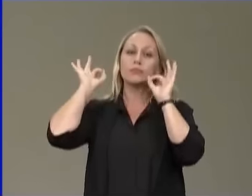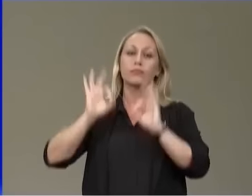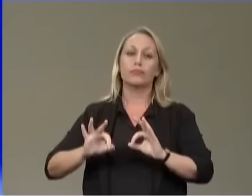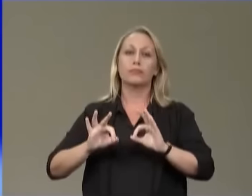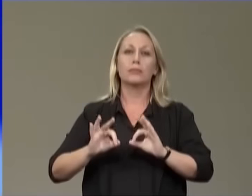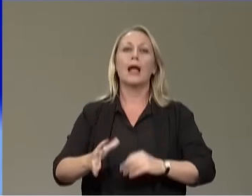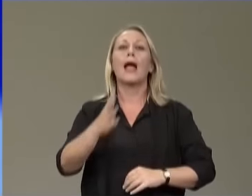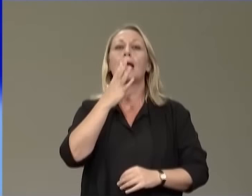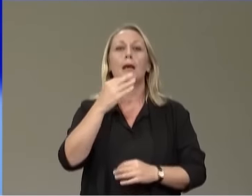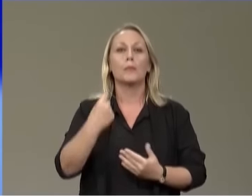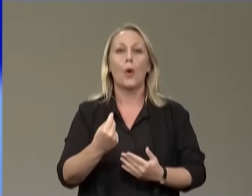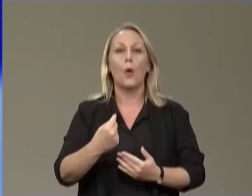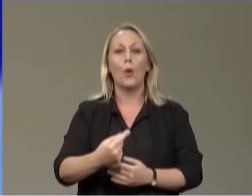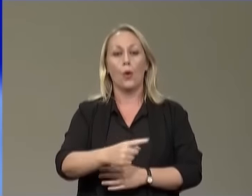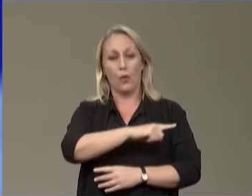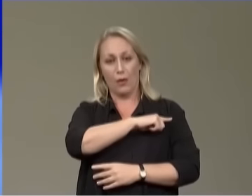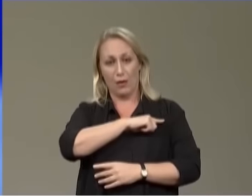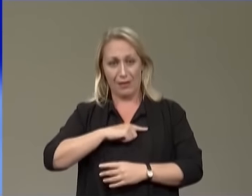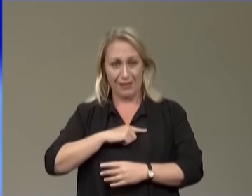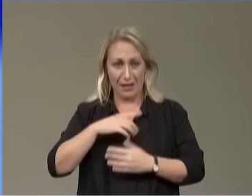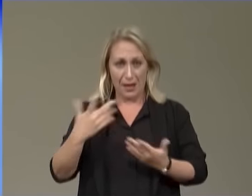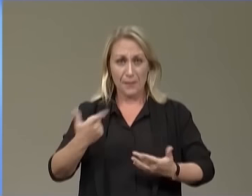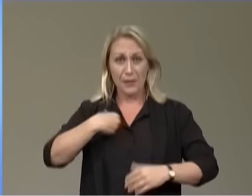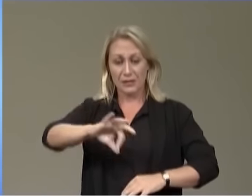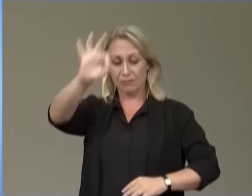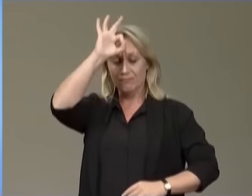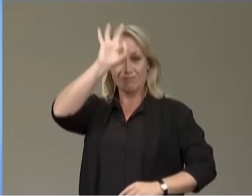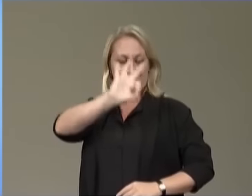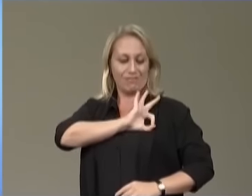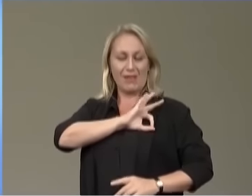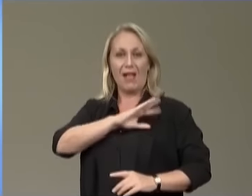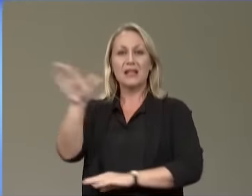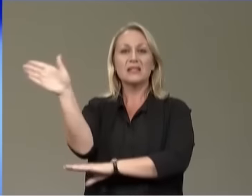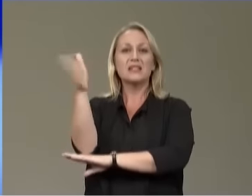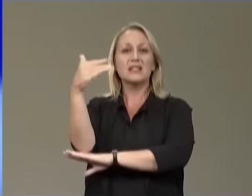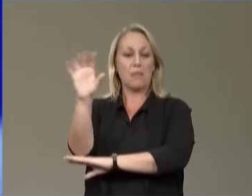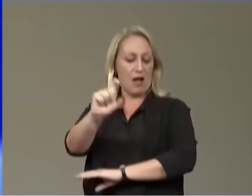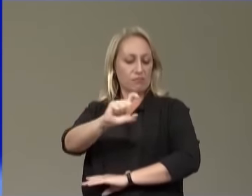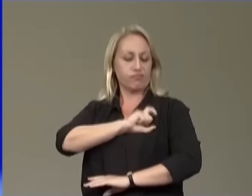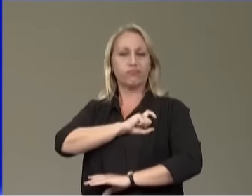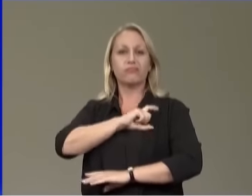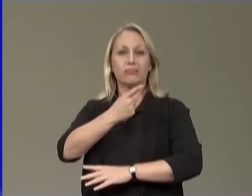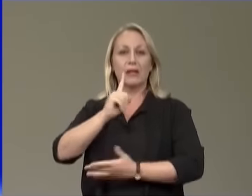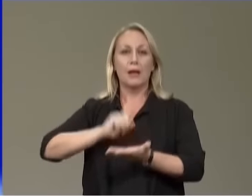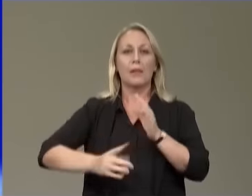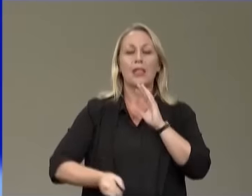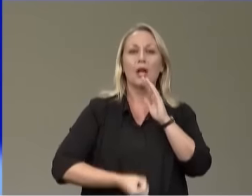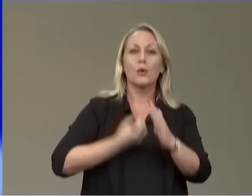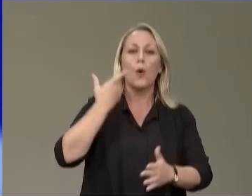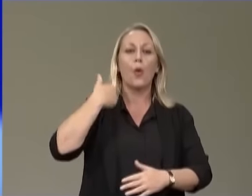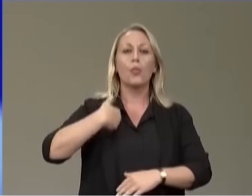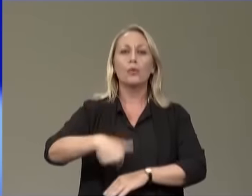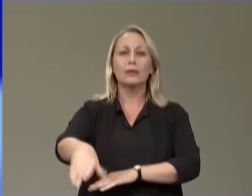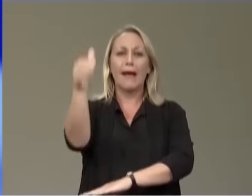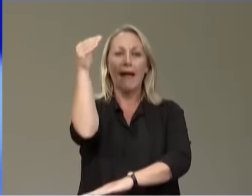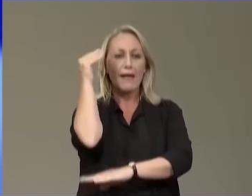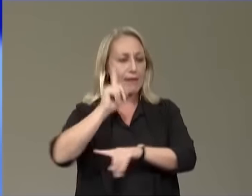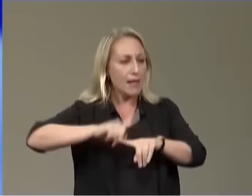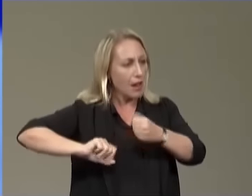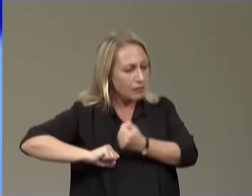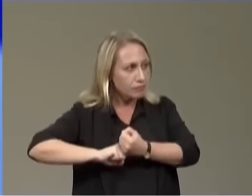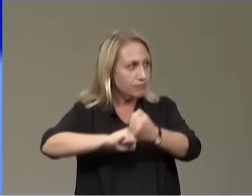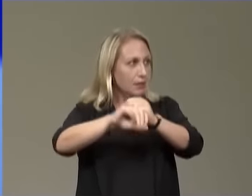κύριοι αρχηγοί που φορούν το εθνόσημο, πρέπει να νιώθουν ότι η πατρίδα είναι πάντα δίπλα τους.